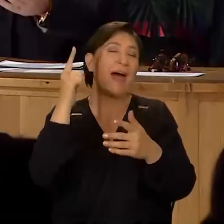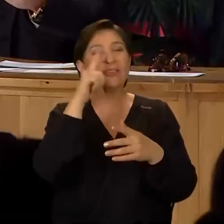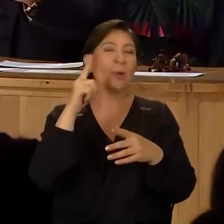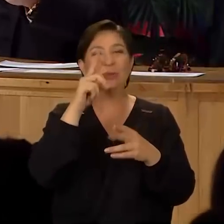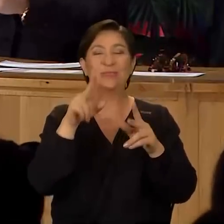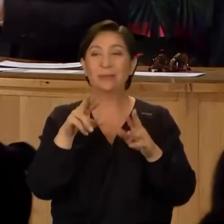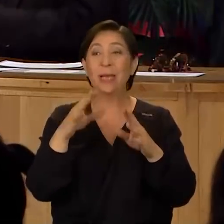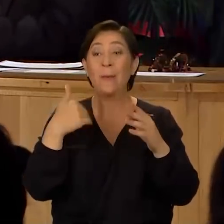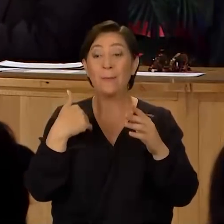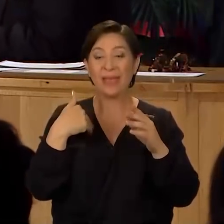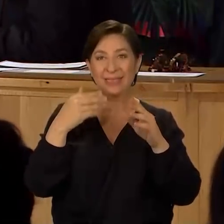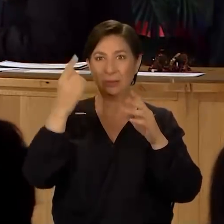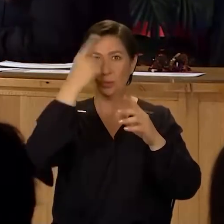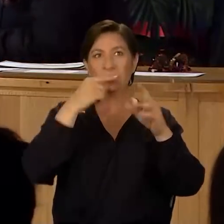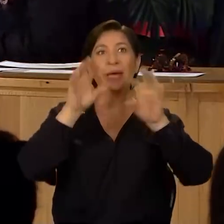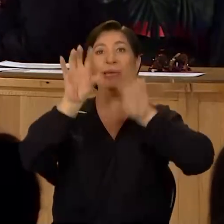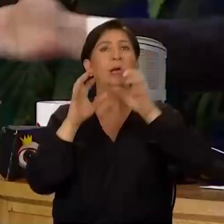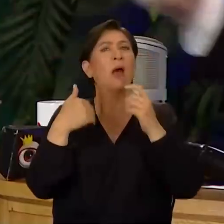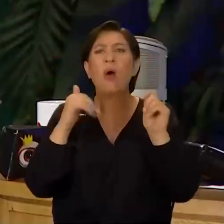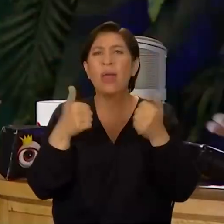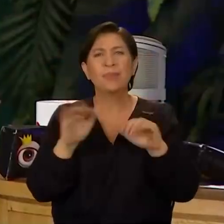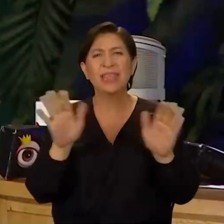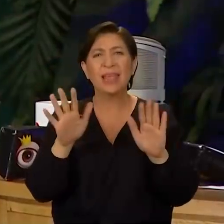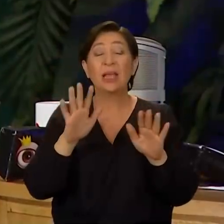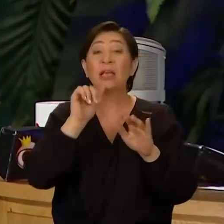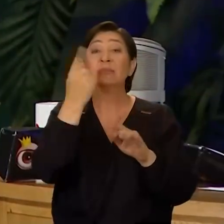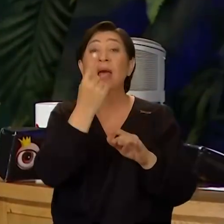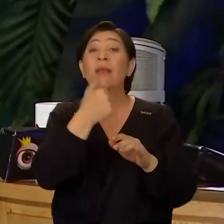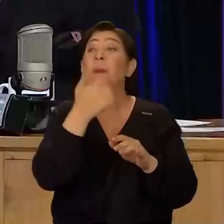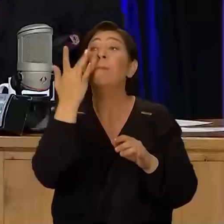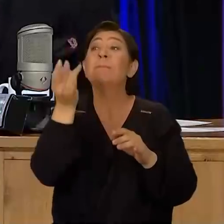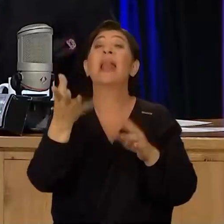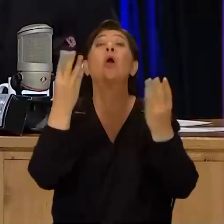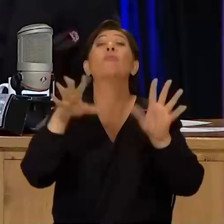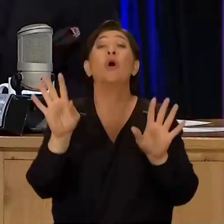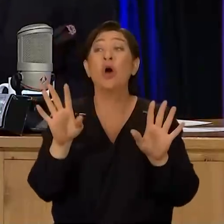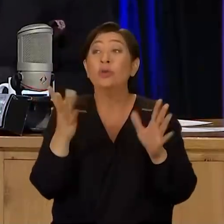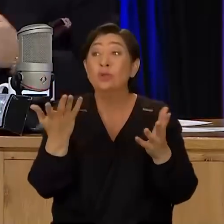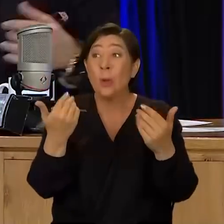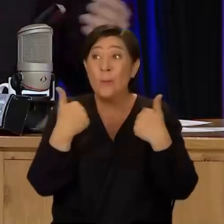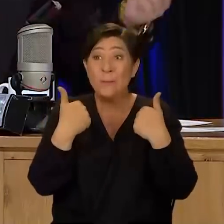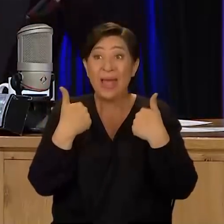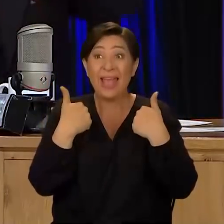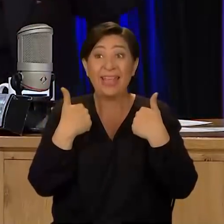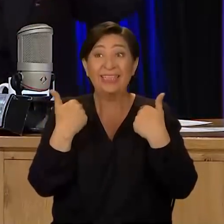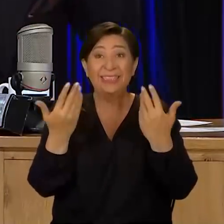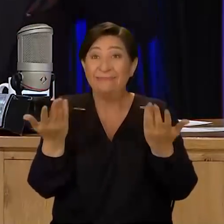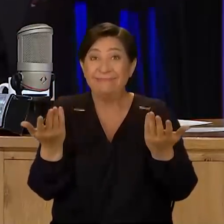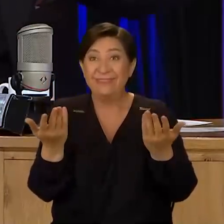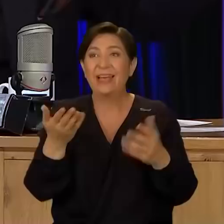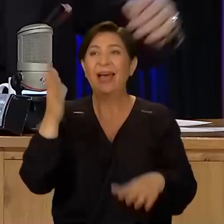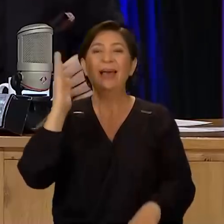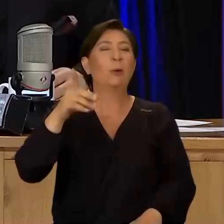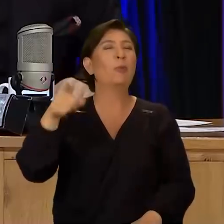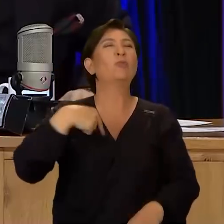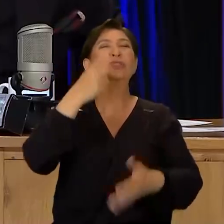gözlüm filan. Şekilci bir insan olmadığım hiç, için ama hayatımda. Hiçbir adam belli olmuyor. Yani aslında, çünkü şekil, aslında diyebilirim ki mesela ulan